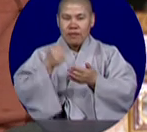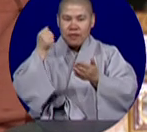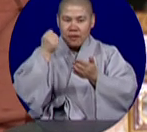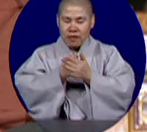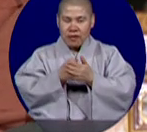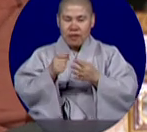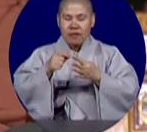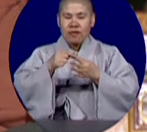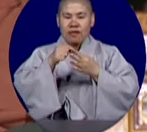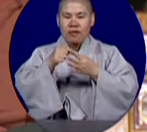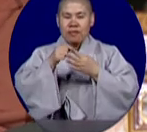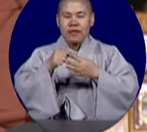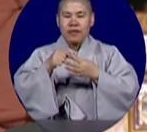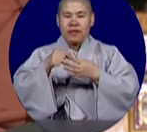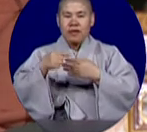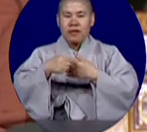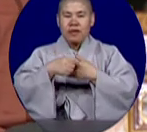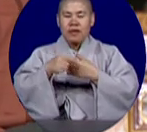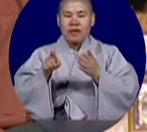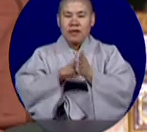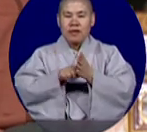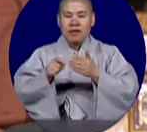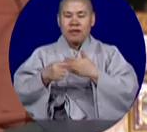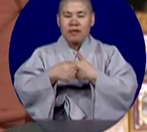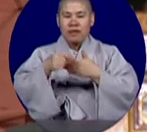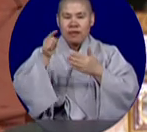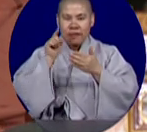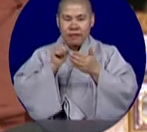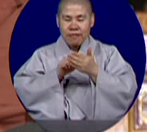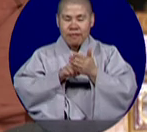이제 신심인데, 뭐가 뭐냐 하면 그런 겁니다.